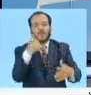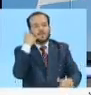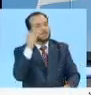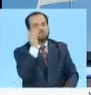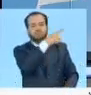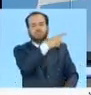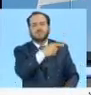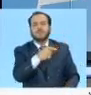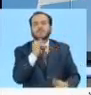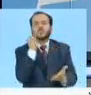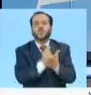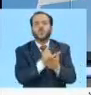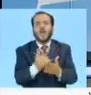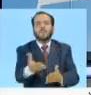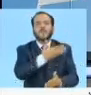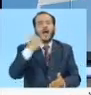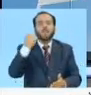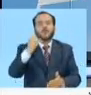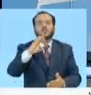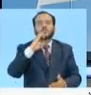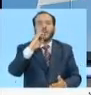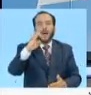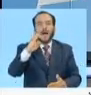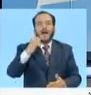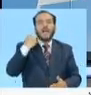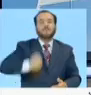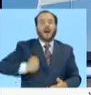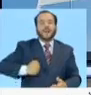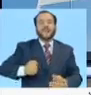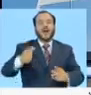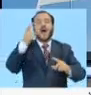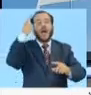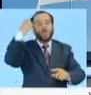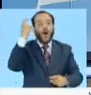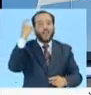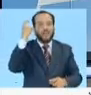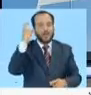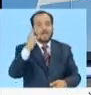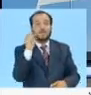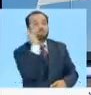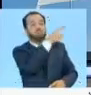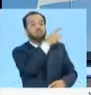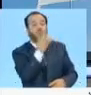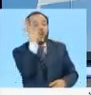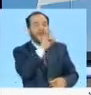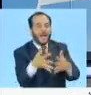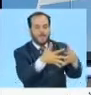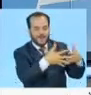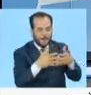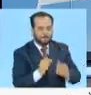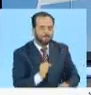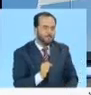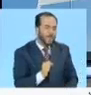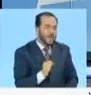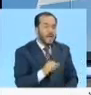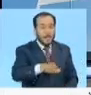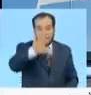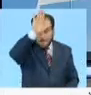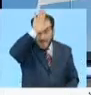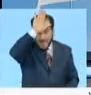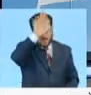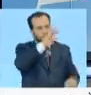المرزوق، المساعد السياسي للأمين العام لجبهة الوفاق البحرينية المعارضة. إذا